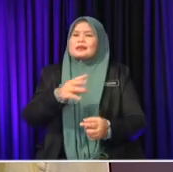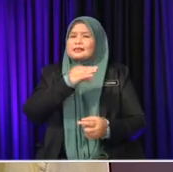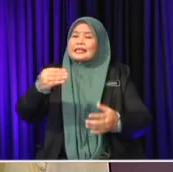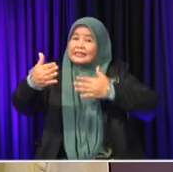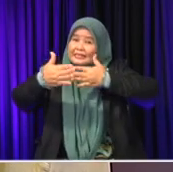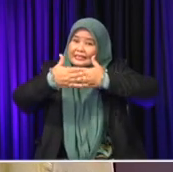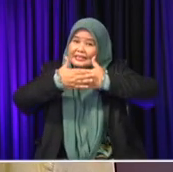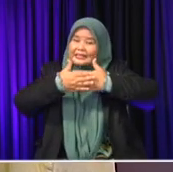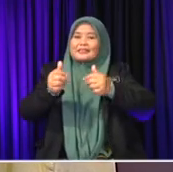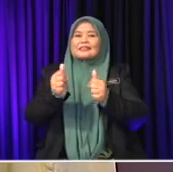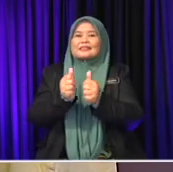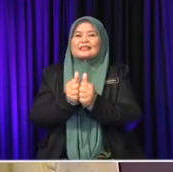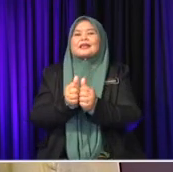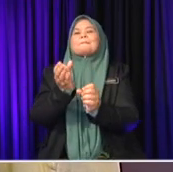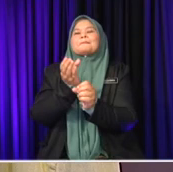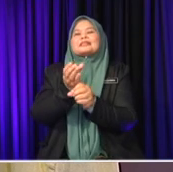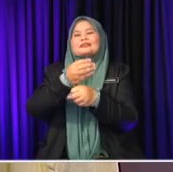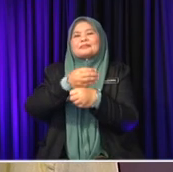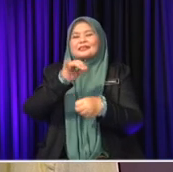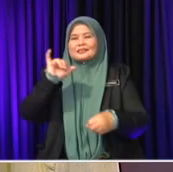dekat dengan penciptanya